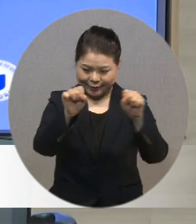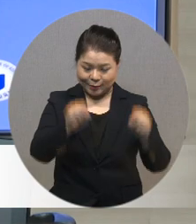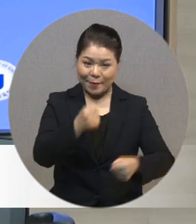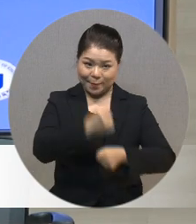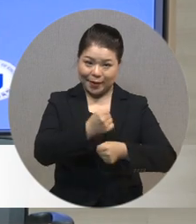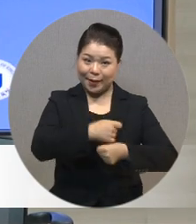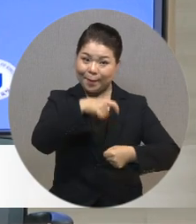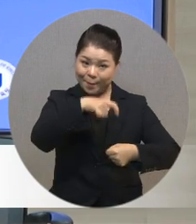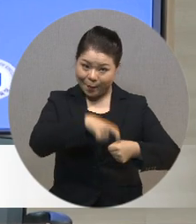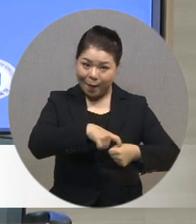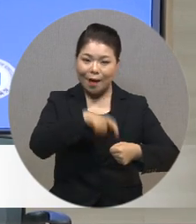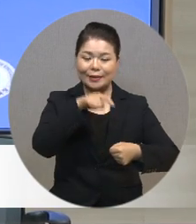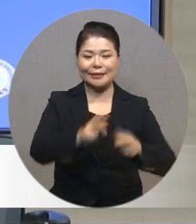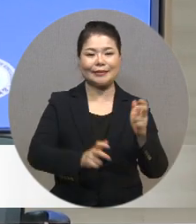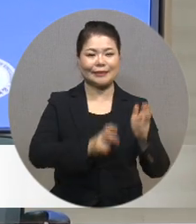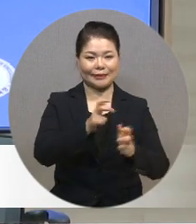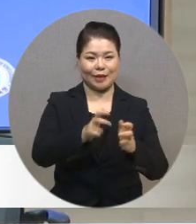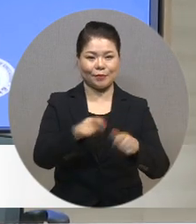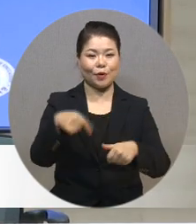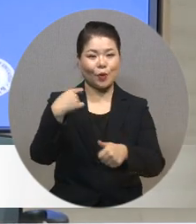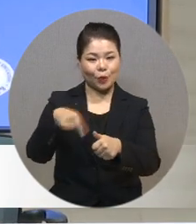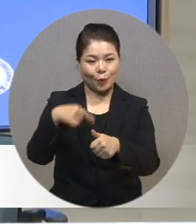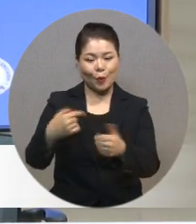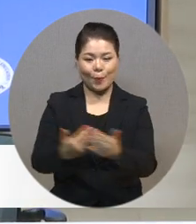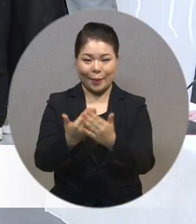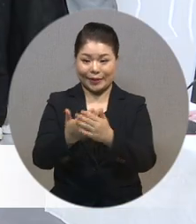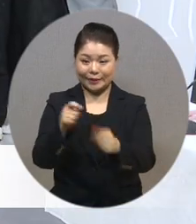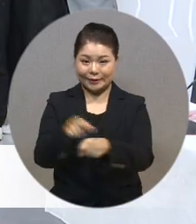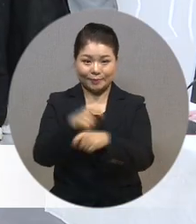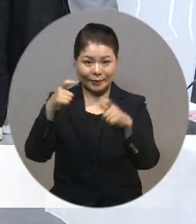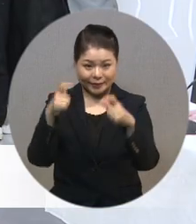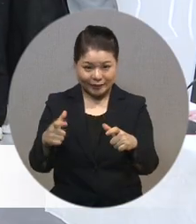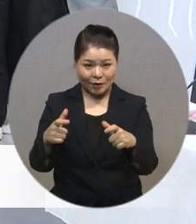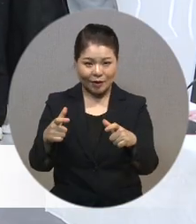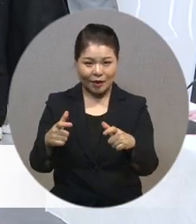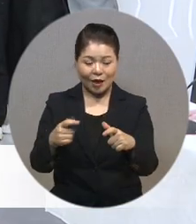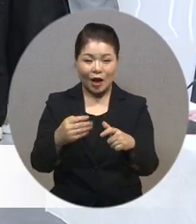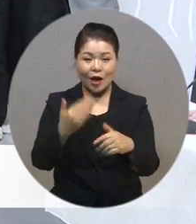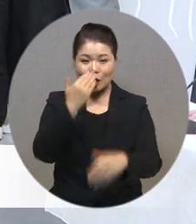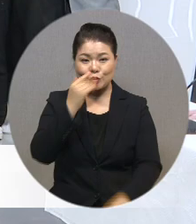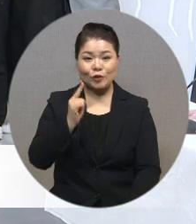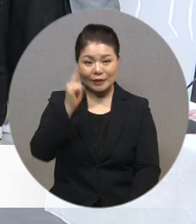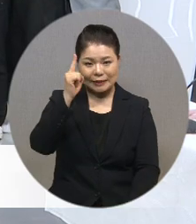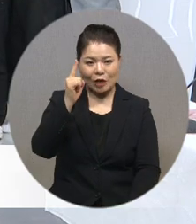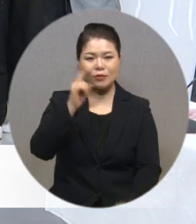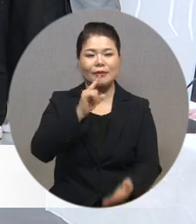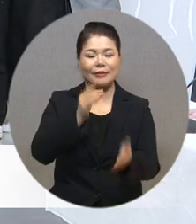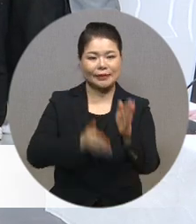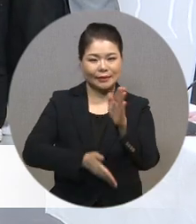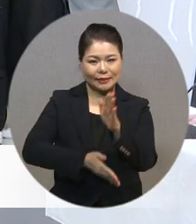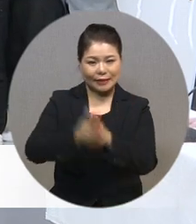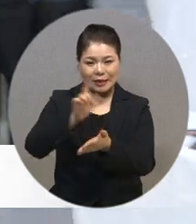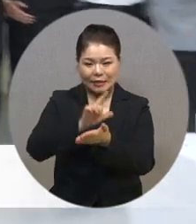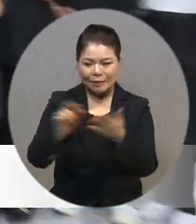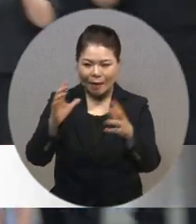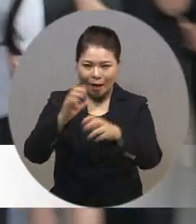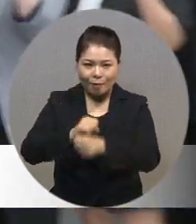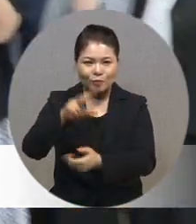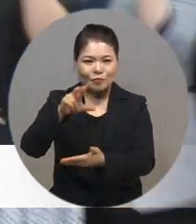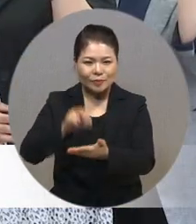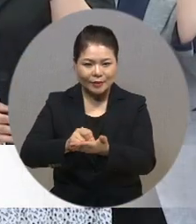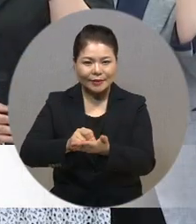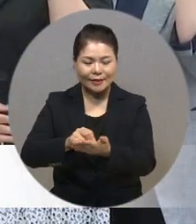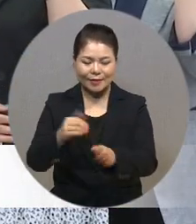위한 사업인 교육발전특구 지정에 순천시의 지방소멸 문제를 지산학 상생으로